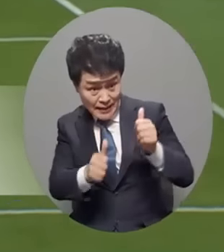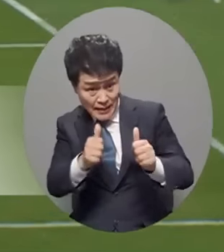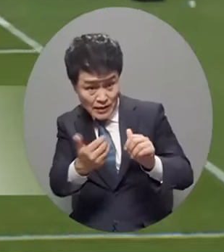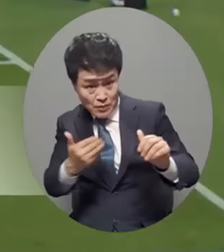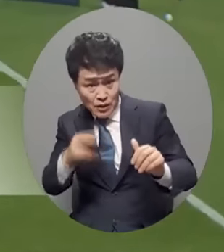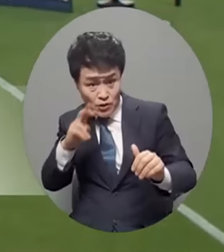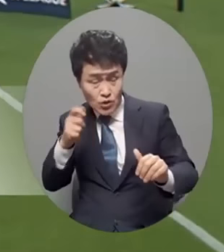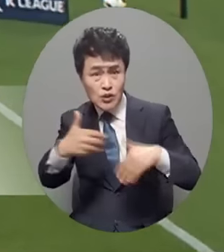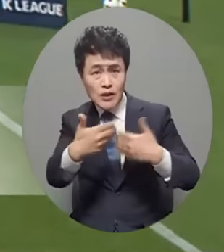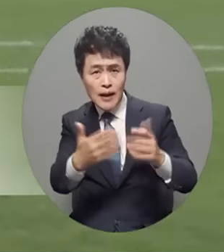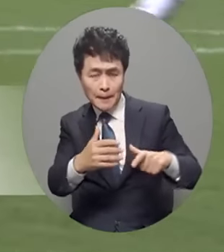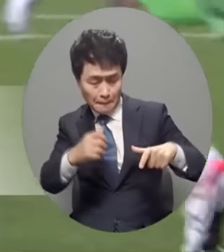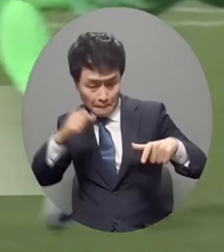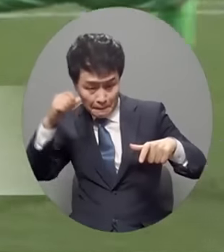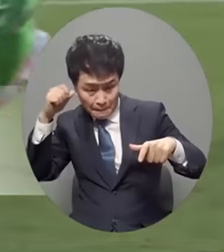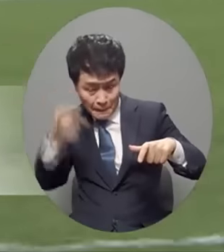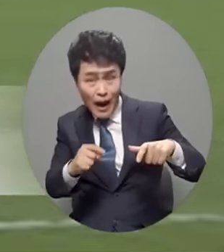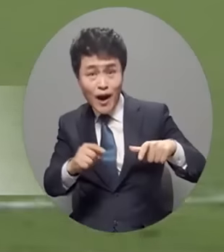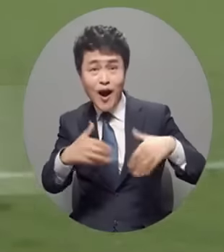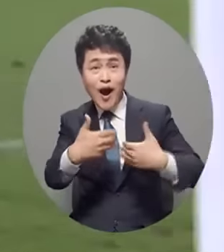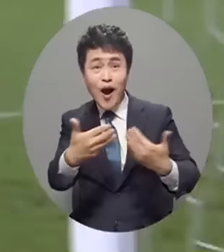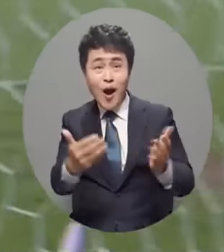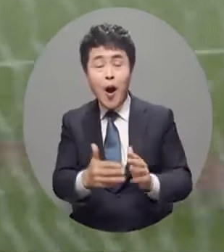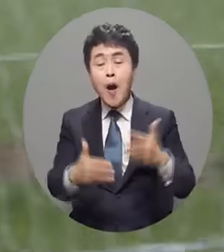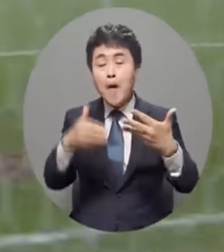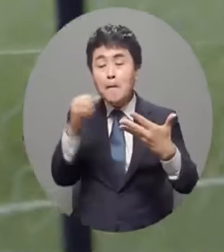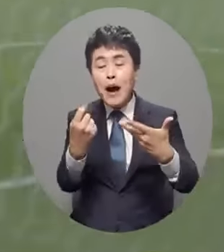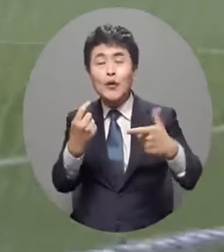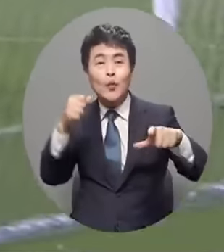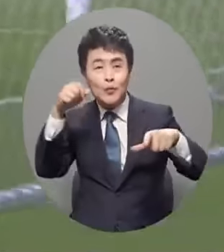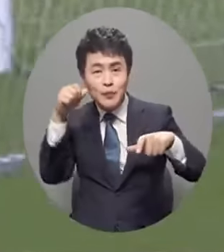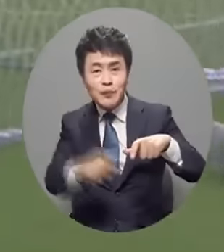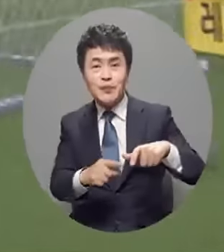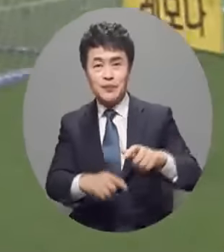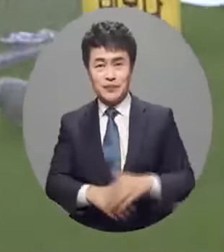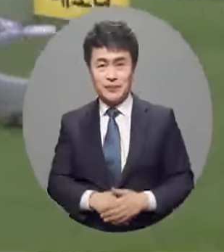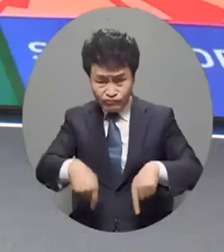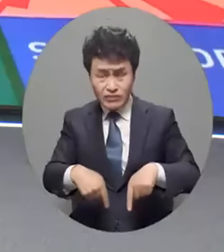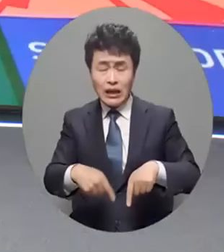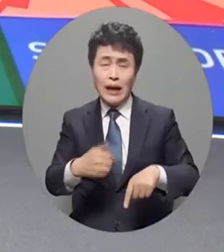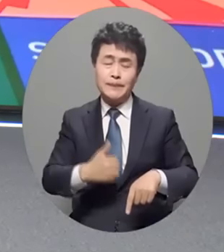26분 감각적인 찍어차기로 리그 8호 골을 기록했습니다.